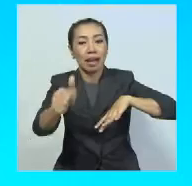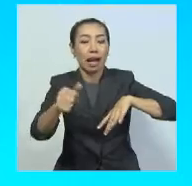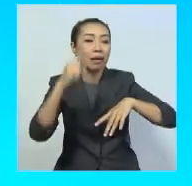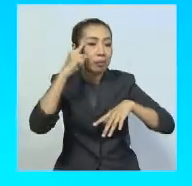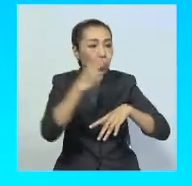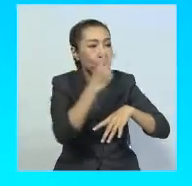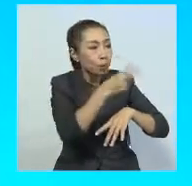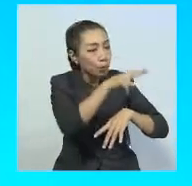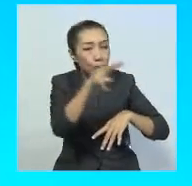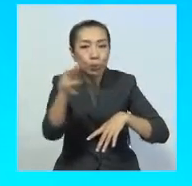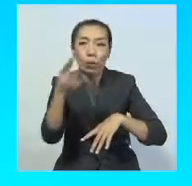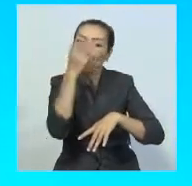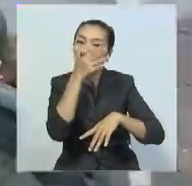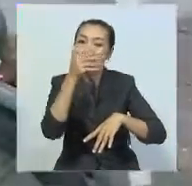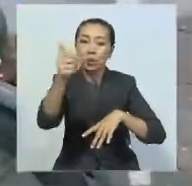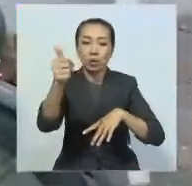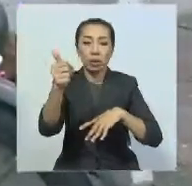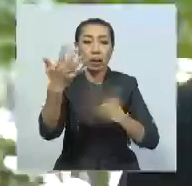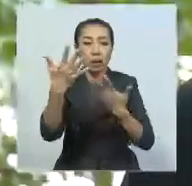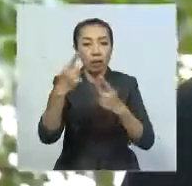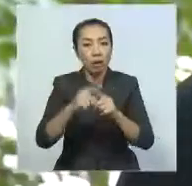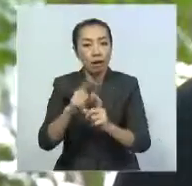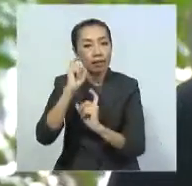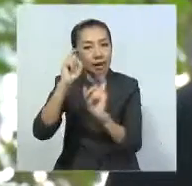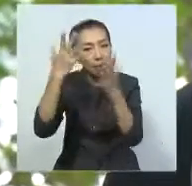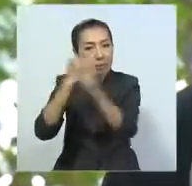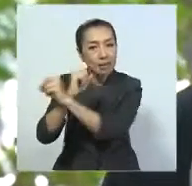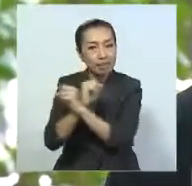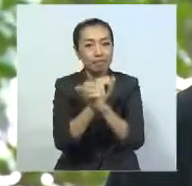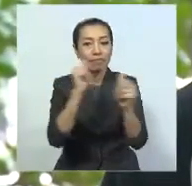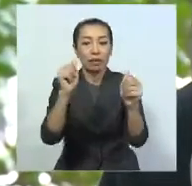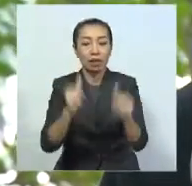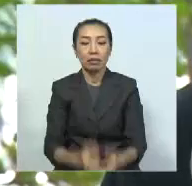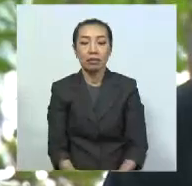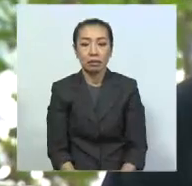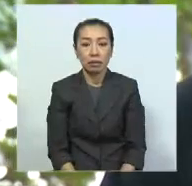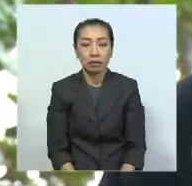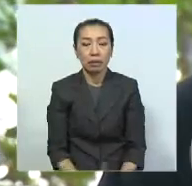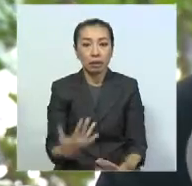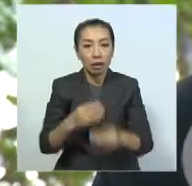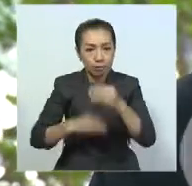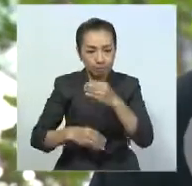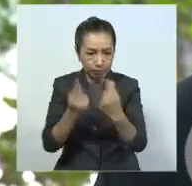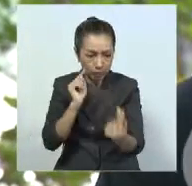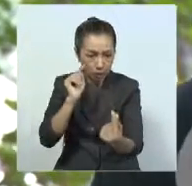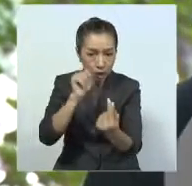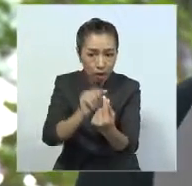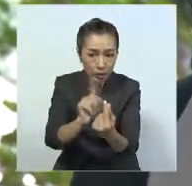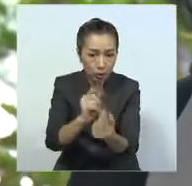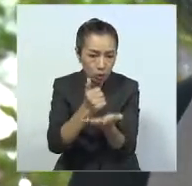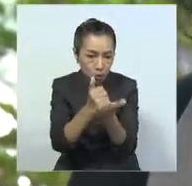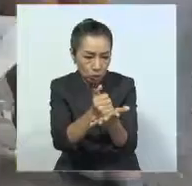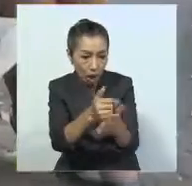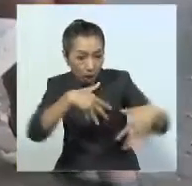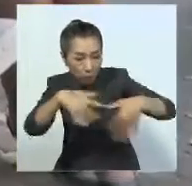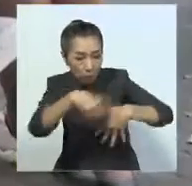ศนียภาพมองไปทางไหนก็มีแต่ความสวยงามและความปลอดภัยในขณะเดียวกันค่ะก็ยังเป็นการเข้าถึงเรื่องของการช่ว